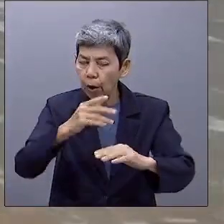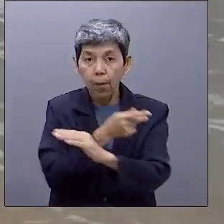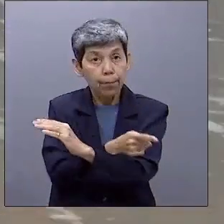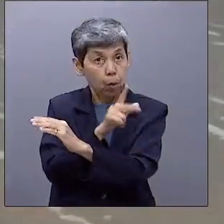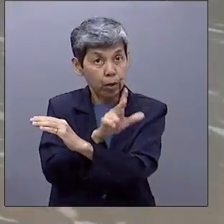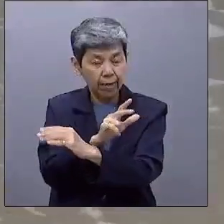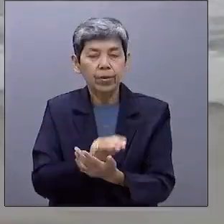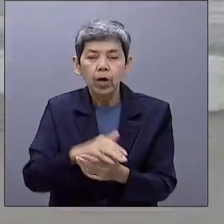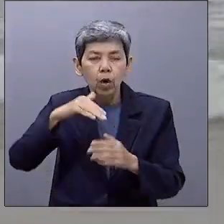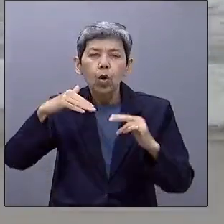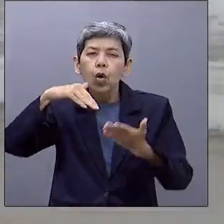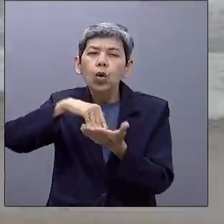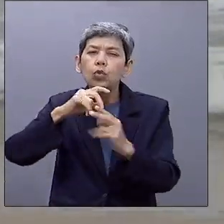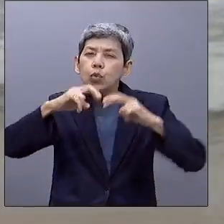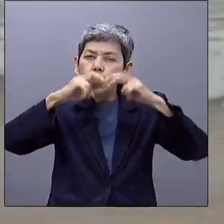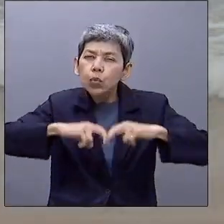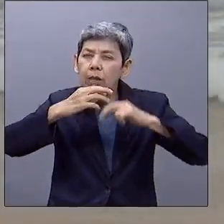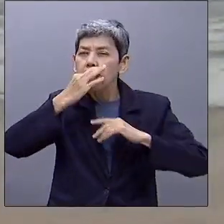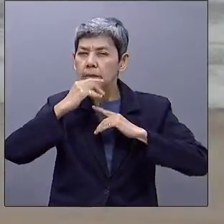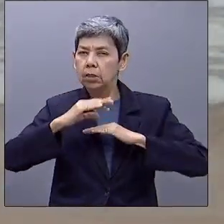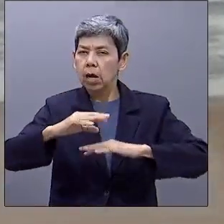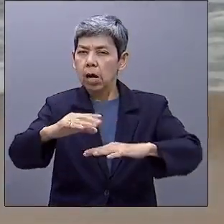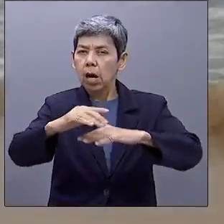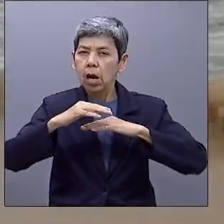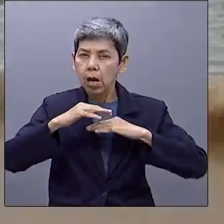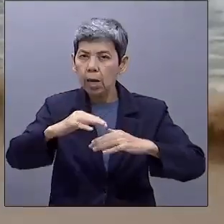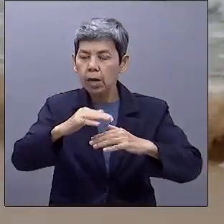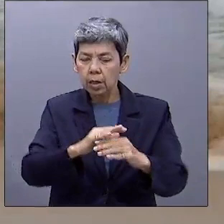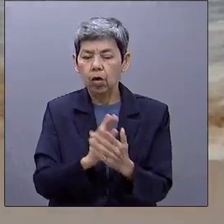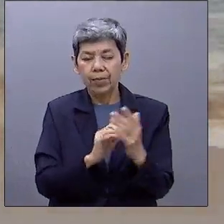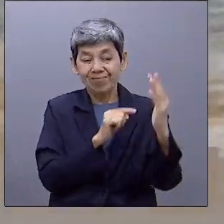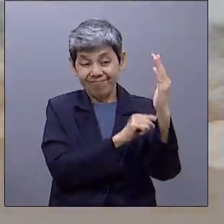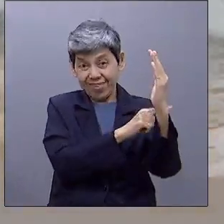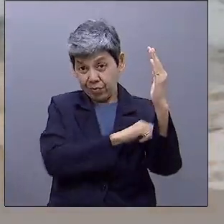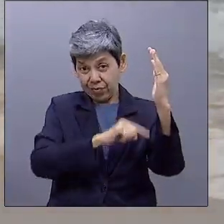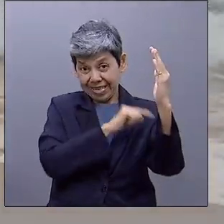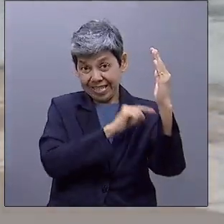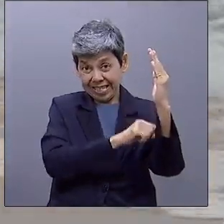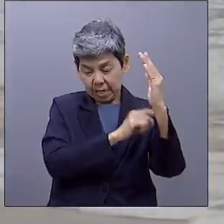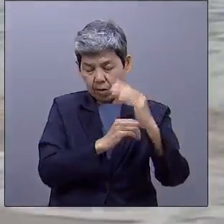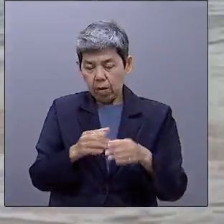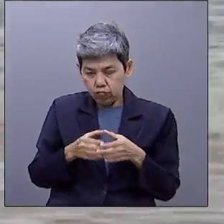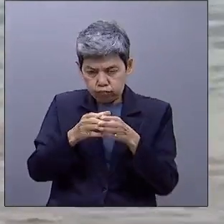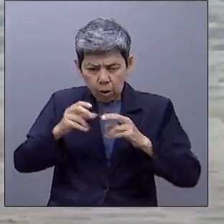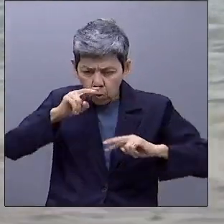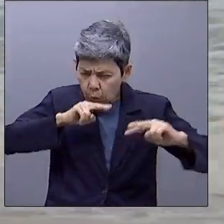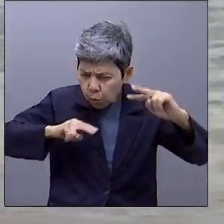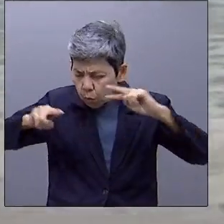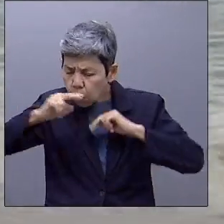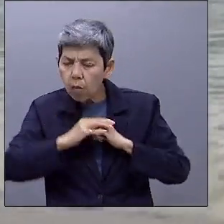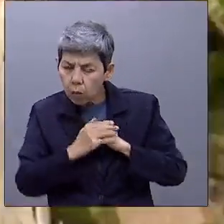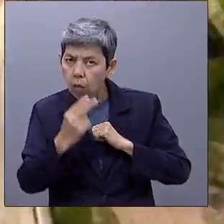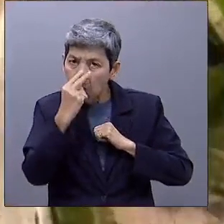ศูนย์วิจัยทรัพยากรทางทะเลและชายฝั่งทะเลอันดามันตอนบนได้ลงพื้นที่ไปตรวจสอบข้อร้องเรียน